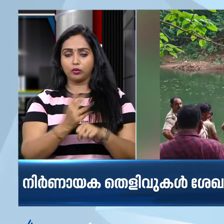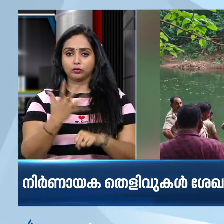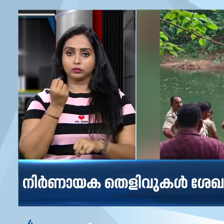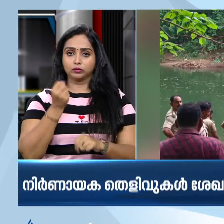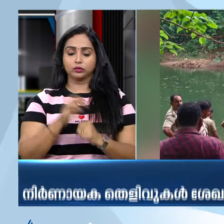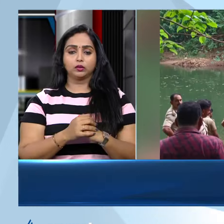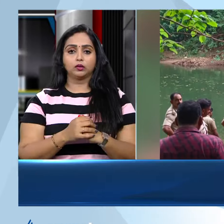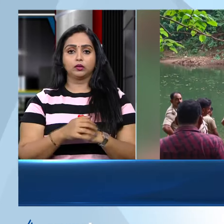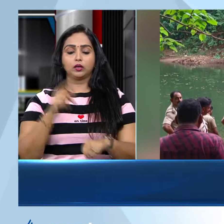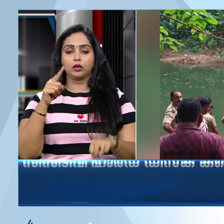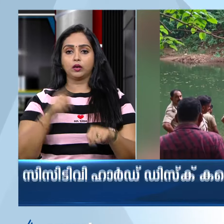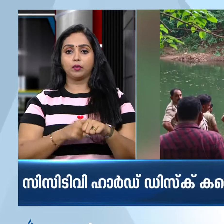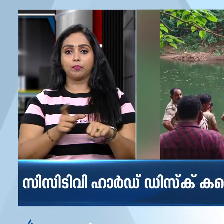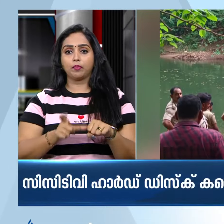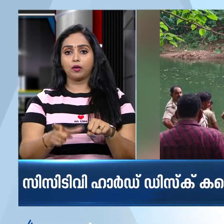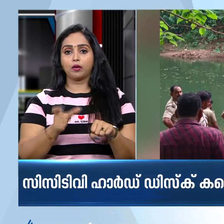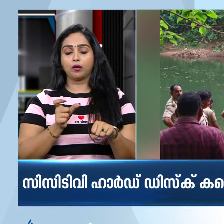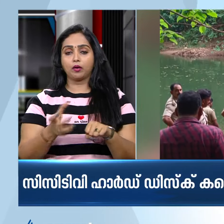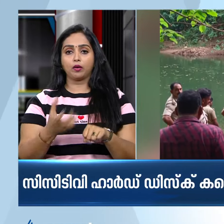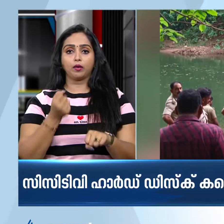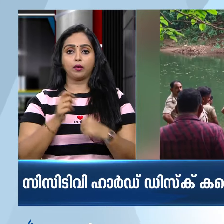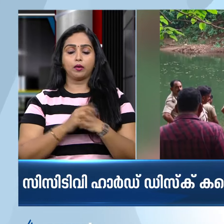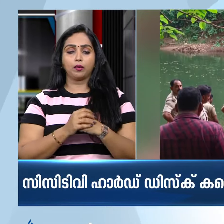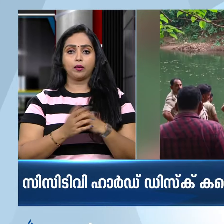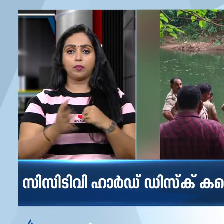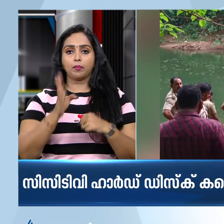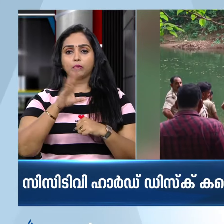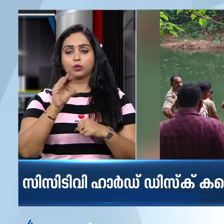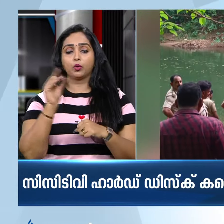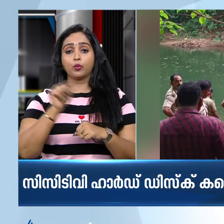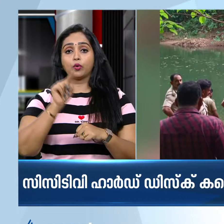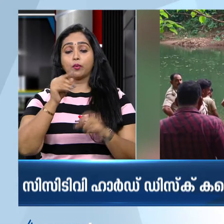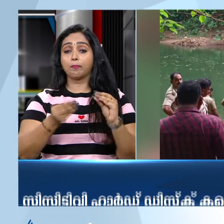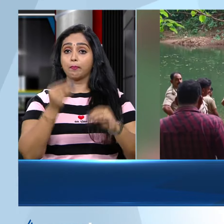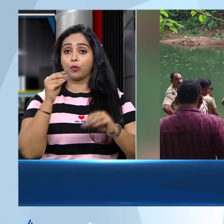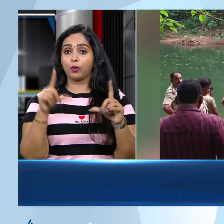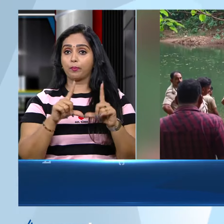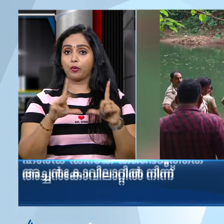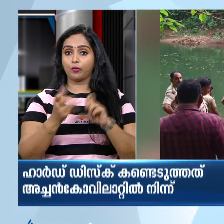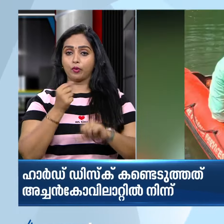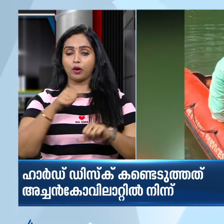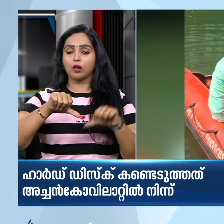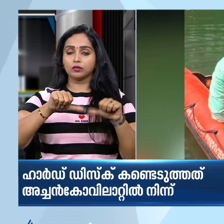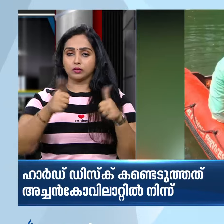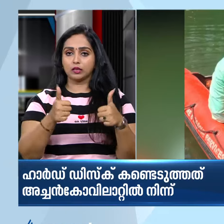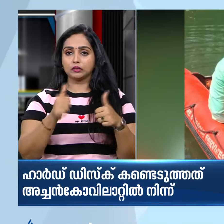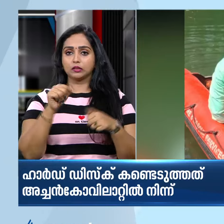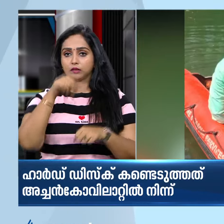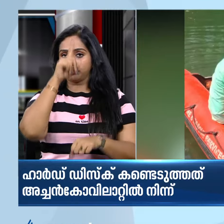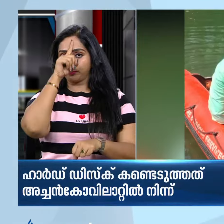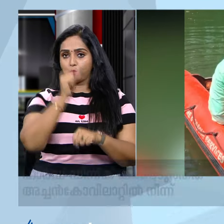എന്തായാലും നിർണായകമായ ഹാർഡ് ഡിസ്ക് കൂടി കിട്ടുമ്പോൾ കേസിലെ ഏതാണ്ട് 90% തെളിവ് ശേഖരണം പോലീസ് വിജയകരമായി